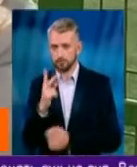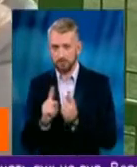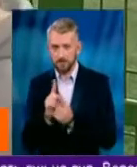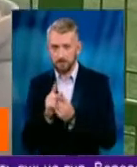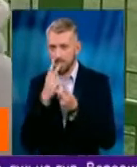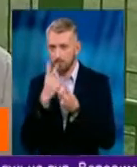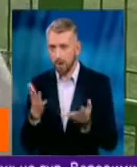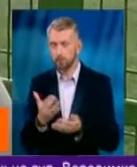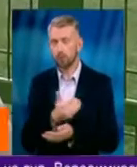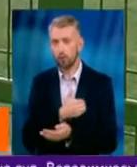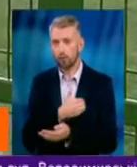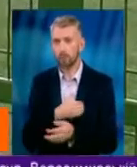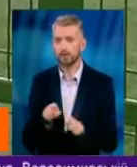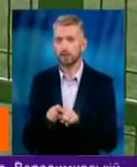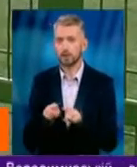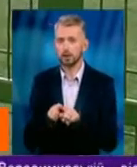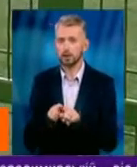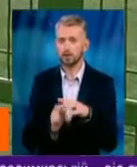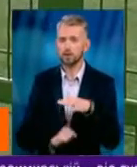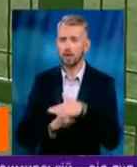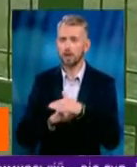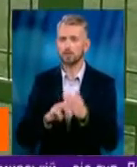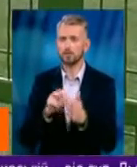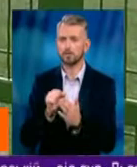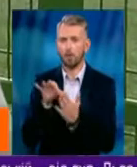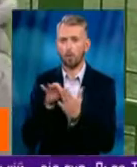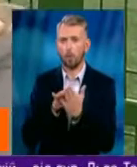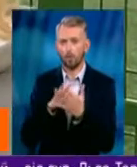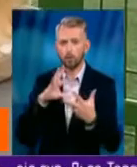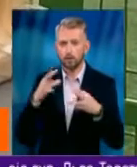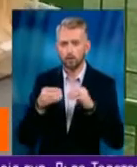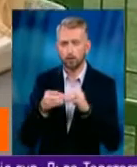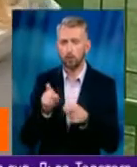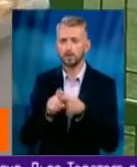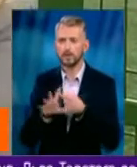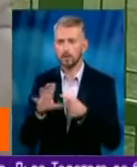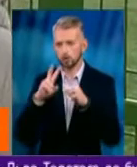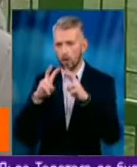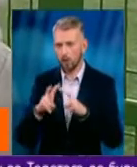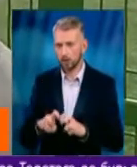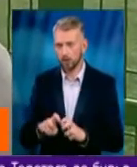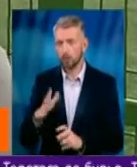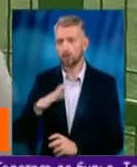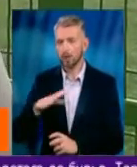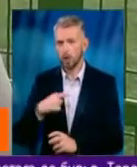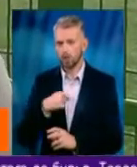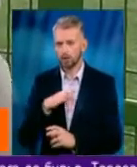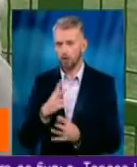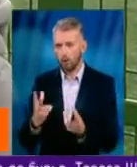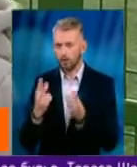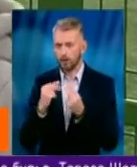особливих не бачу і хотіла би все-таки спиратись на оцінку незалежного аудиту. Тобто чекаю, мені обіцяли,